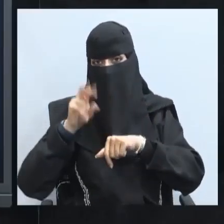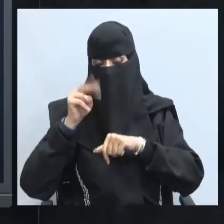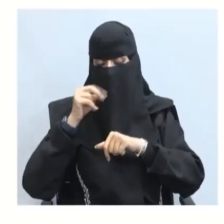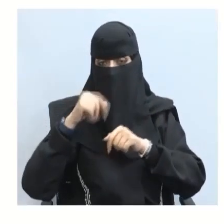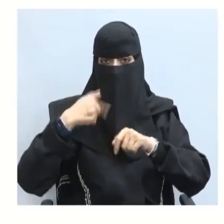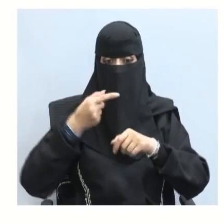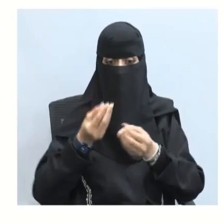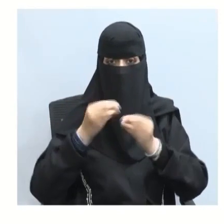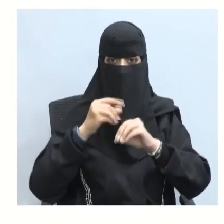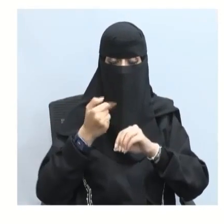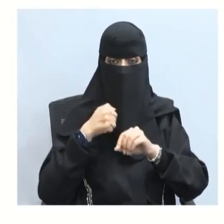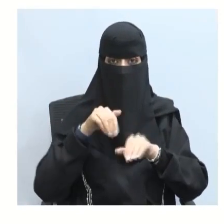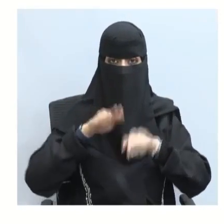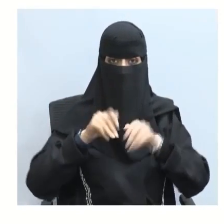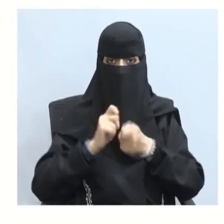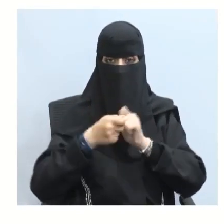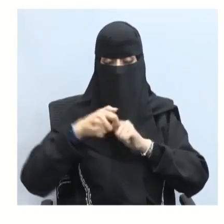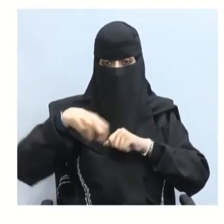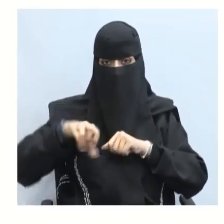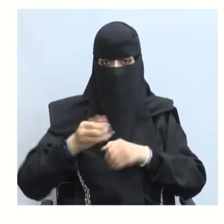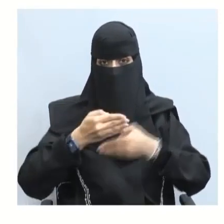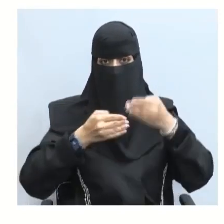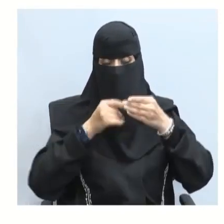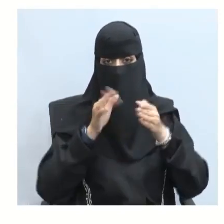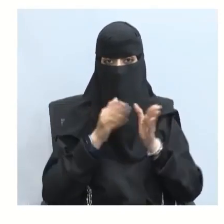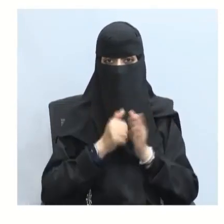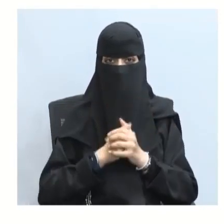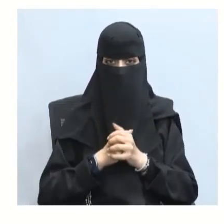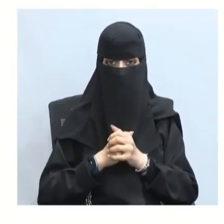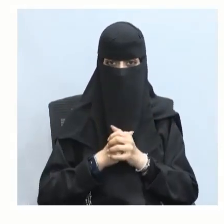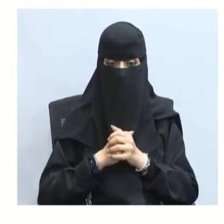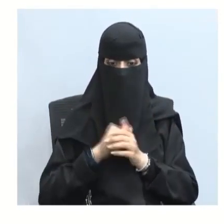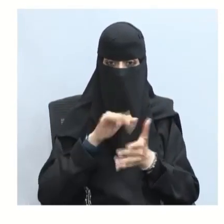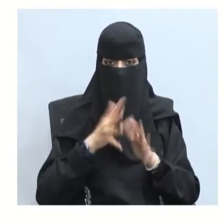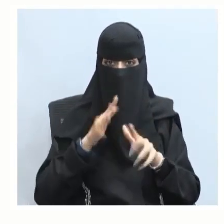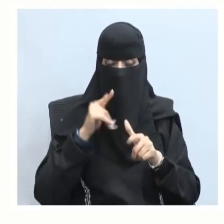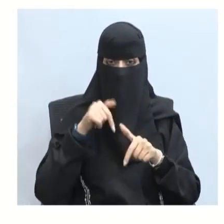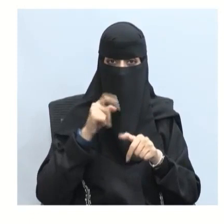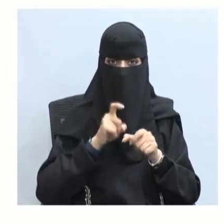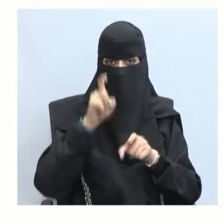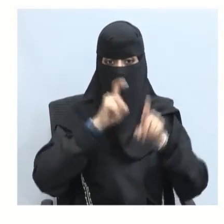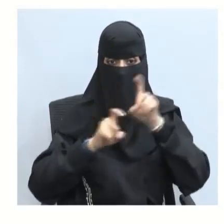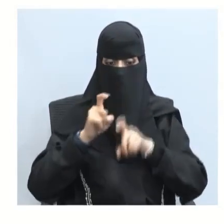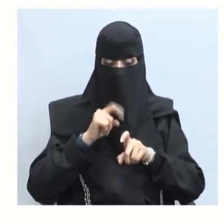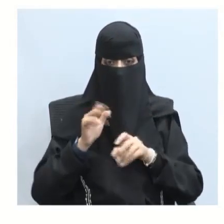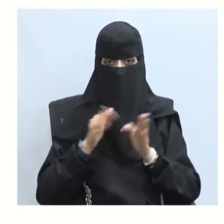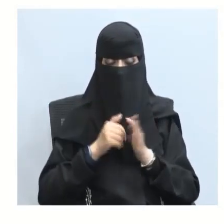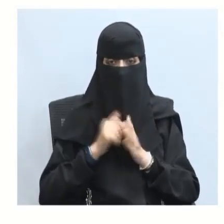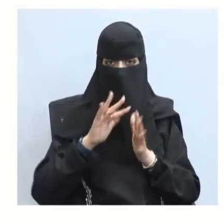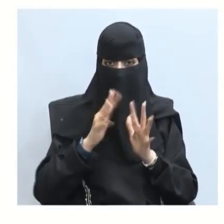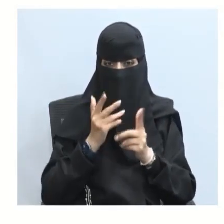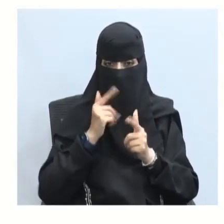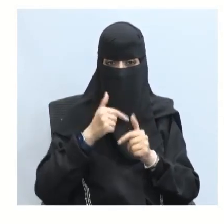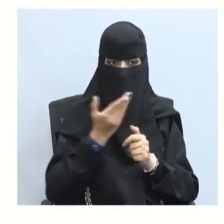القيمه او الصيغه الجز للمركبات بالنسبه للاستقصاء كيف